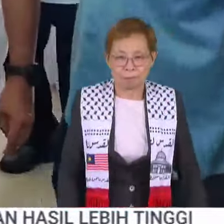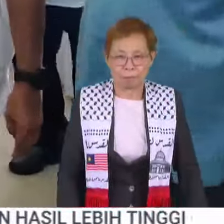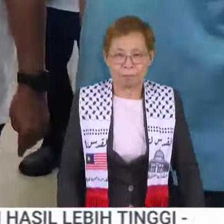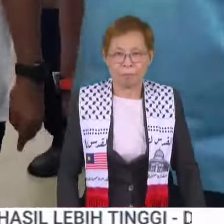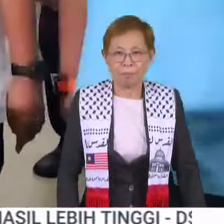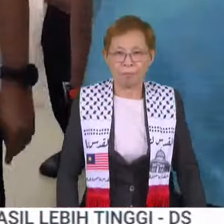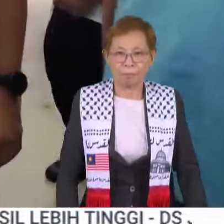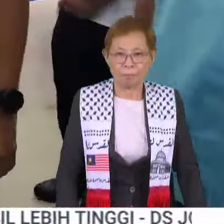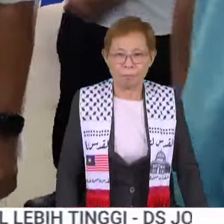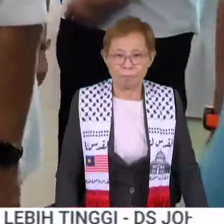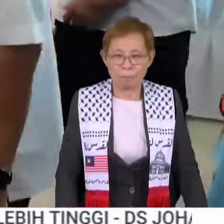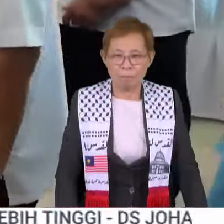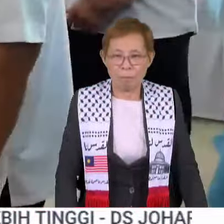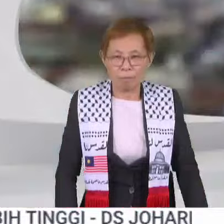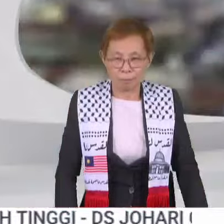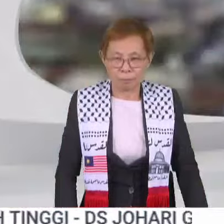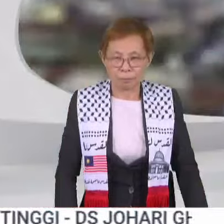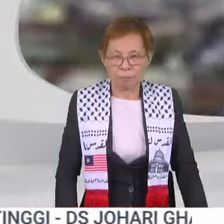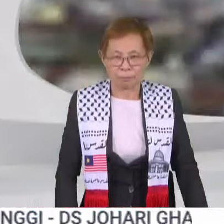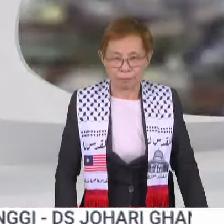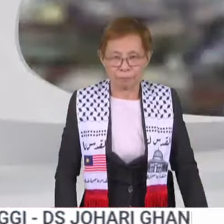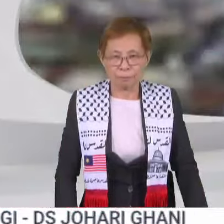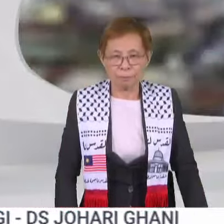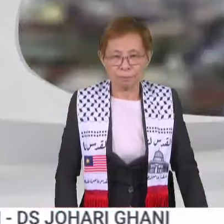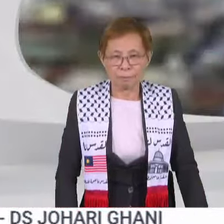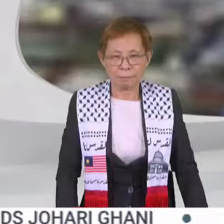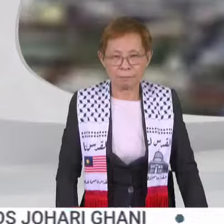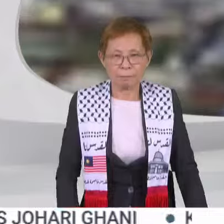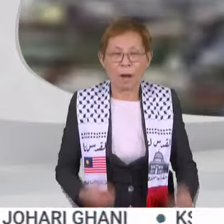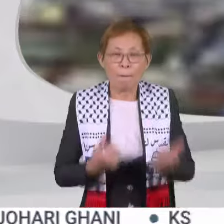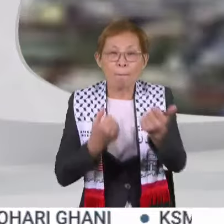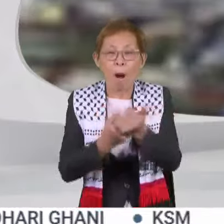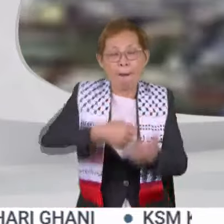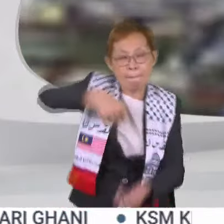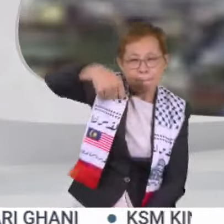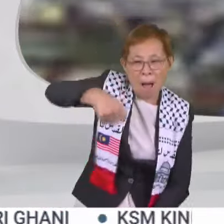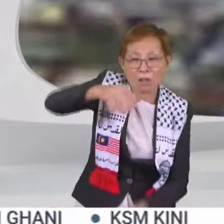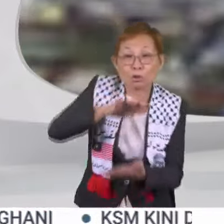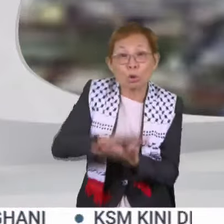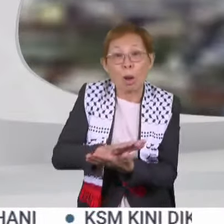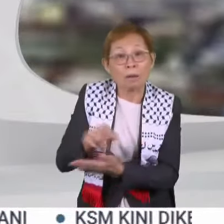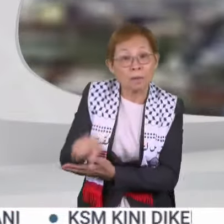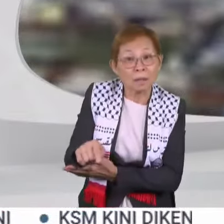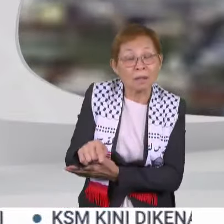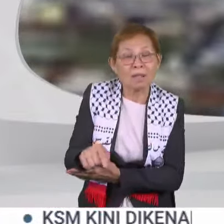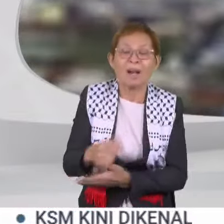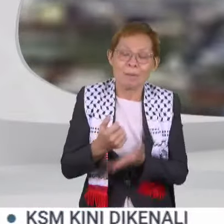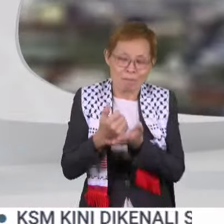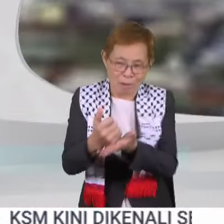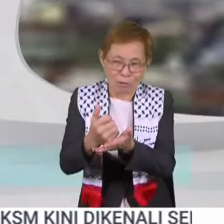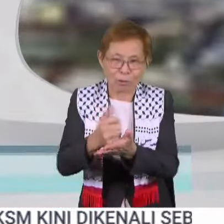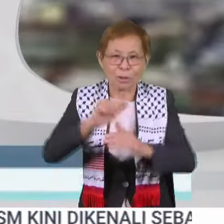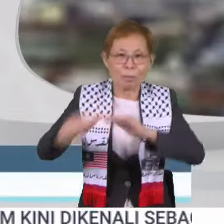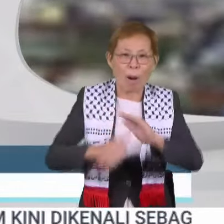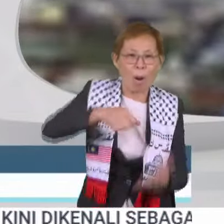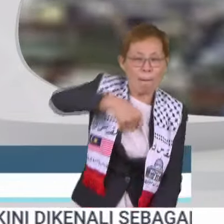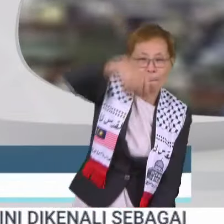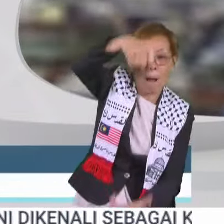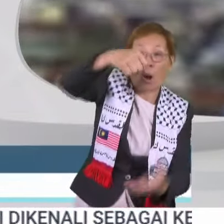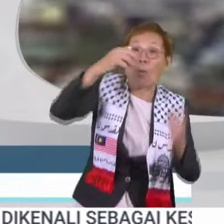kemudahannya menyediakan song dan sumbangan beg sekolah menjadi salah satu bentuk bantuan di bawah bakul